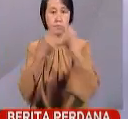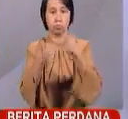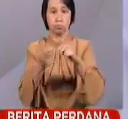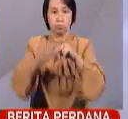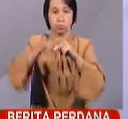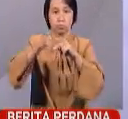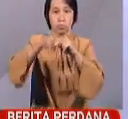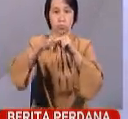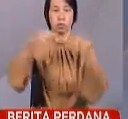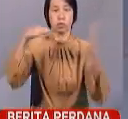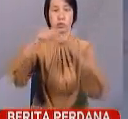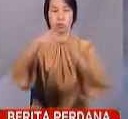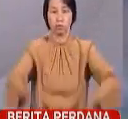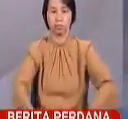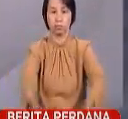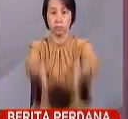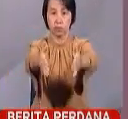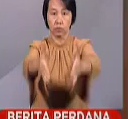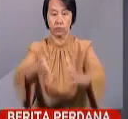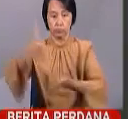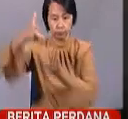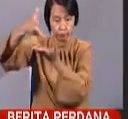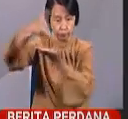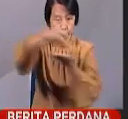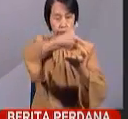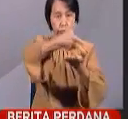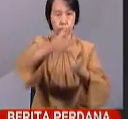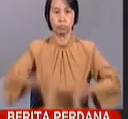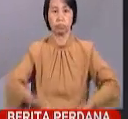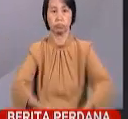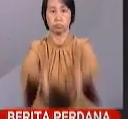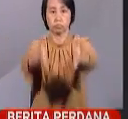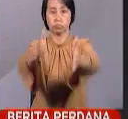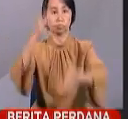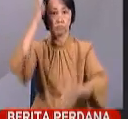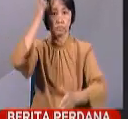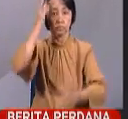meningkat di sekatan jalan raya. Tinjauan di sepanjang Jalan